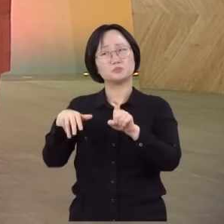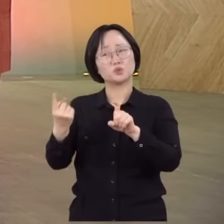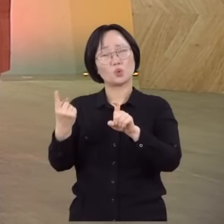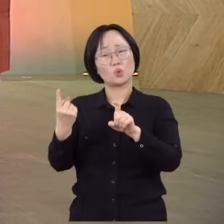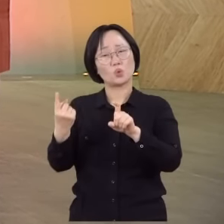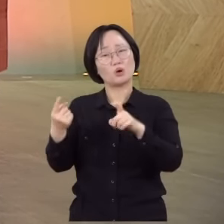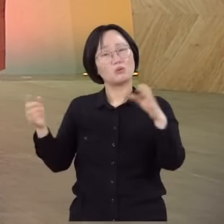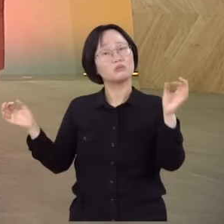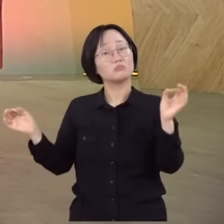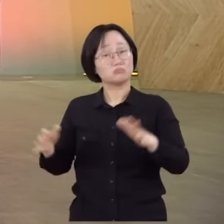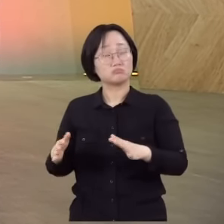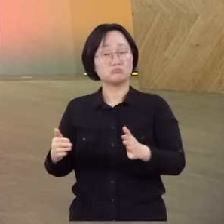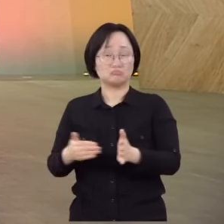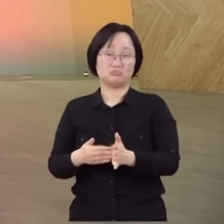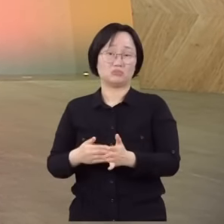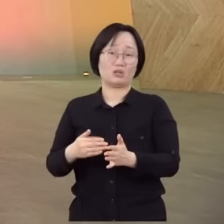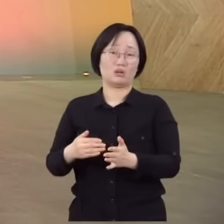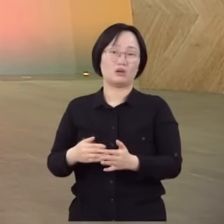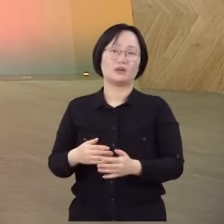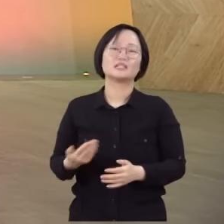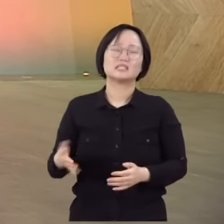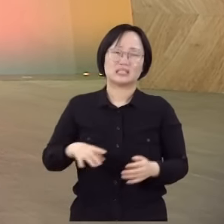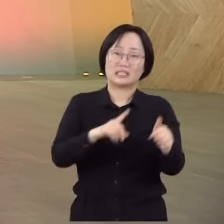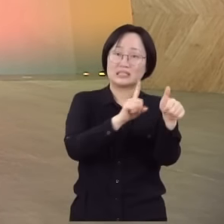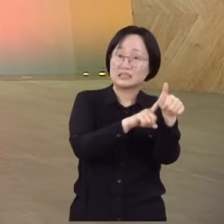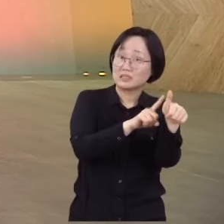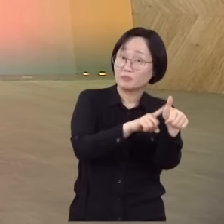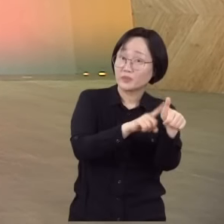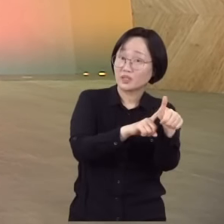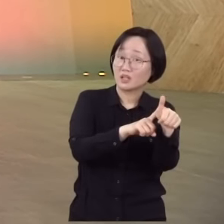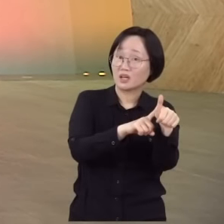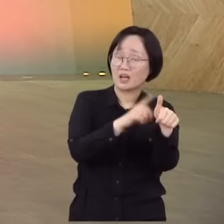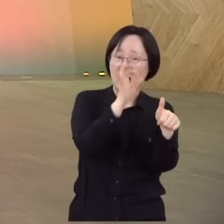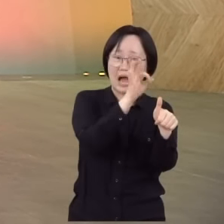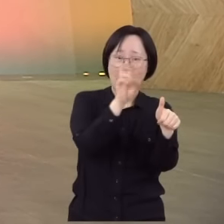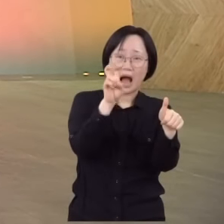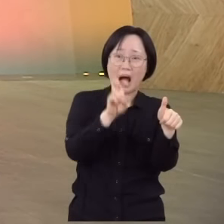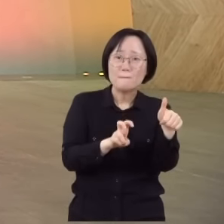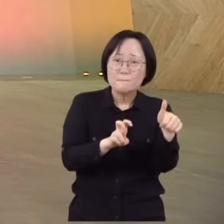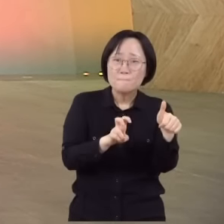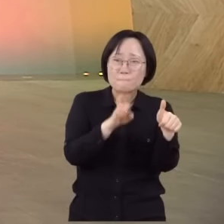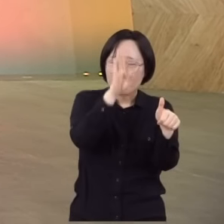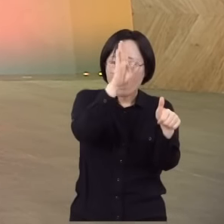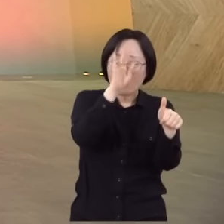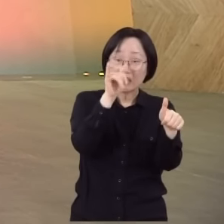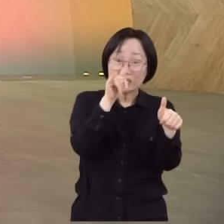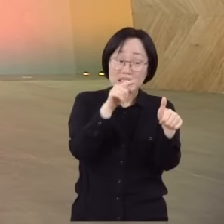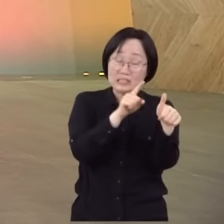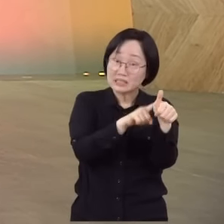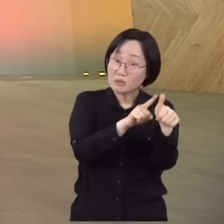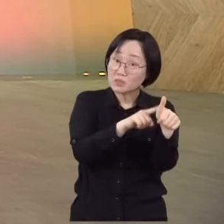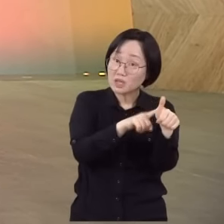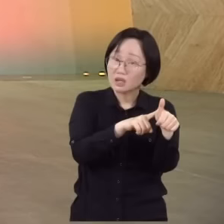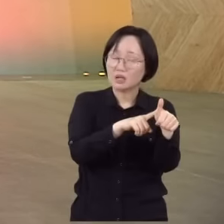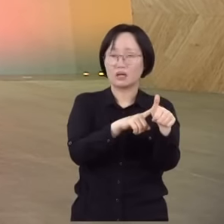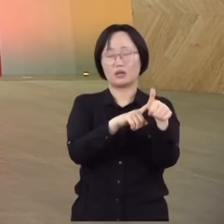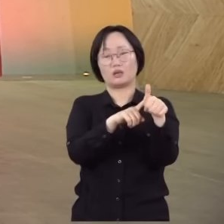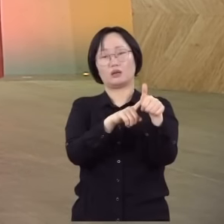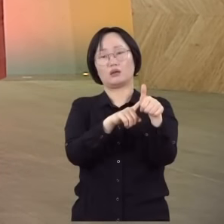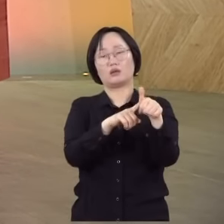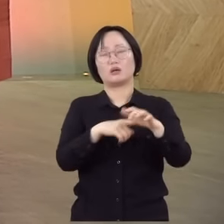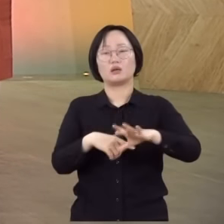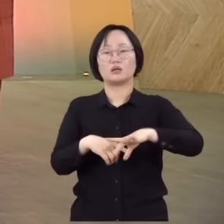끝나요 그런데 그 혈에 간 말개 환자였던 그 남자분이 첫날에